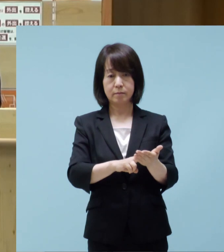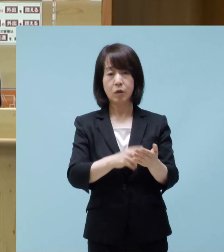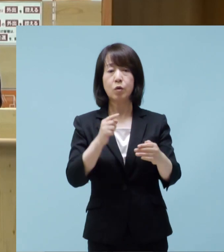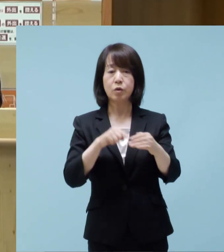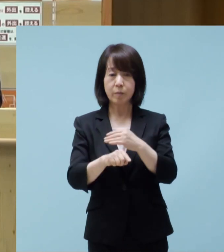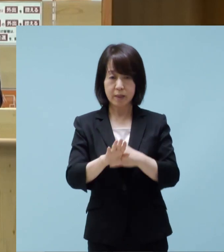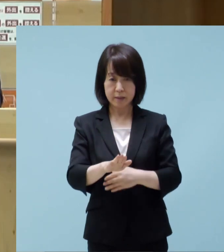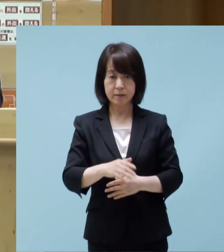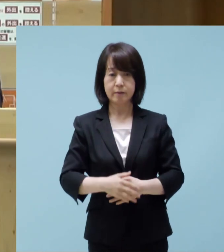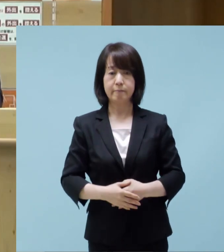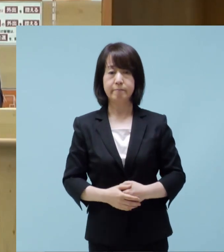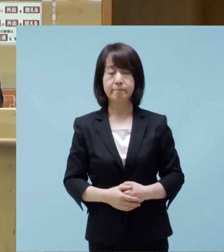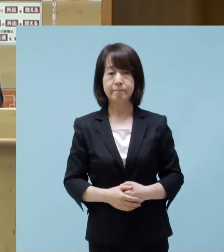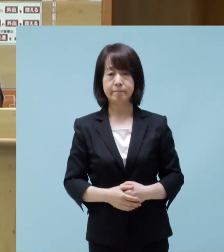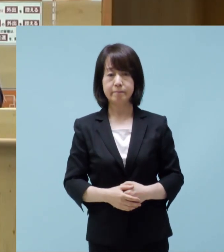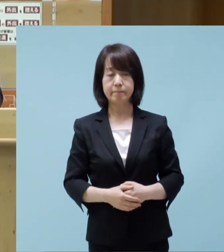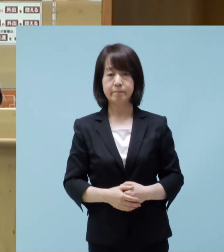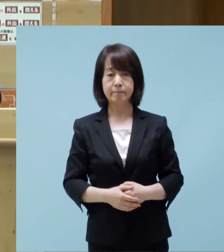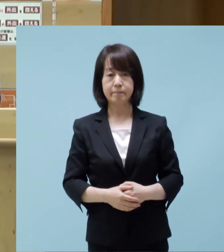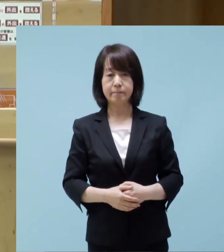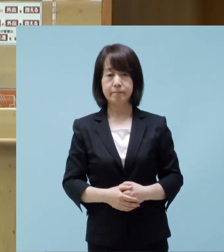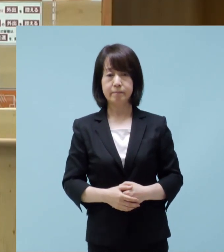ります。